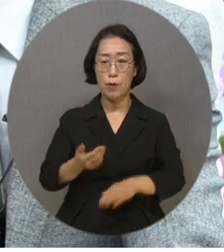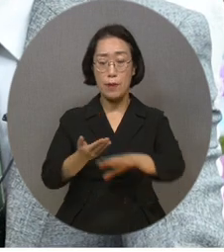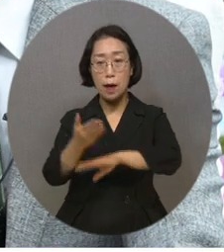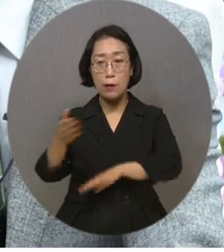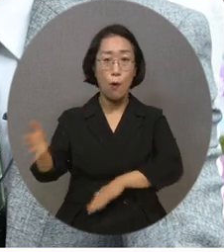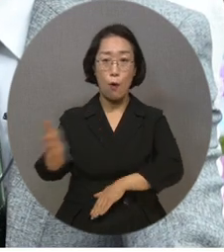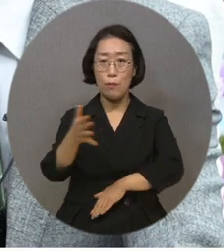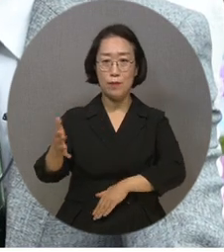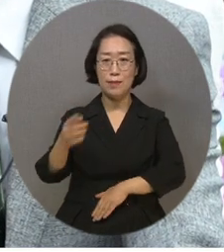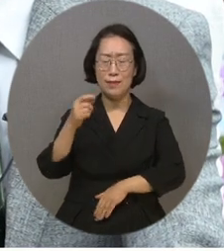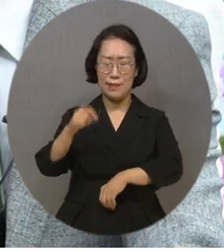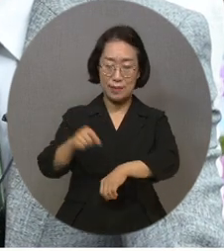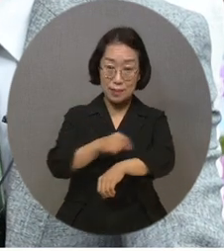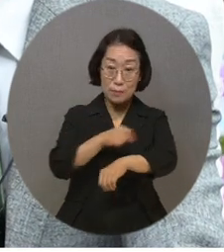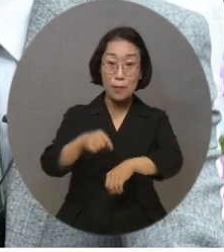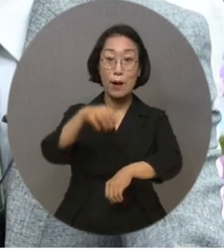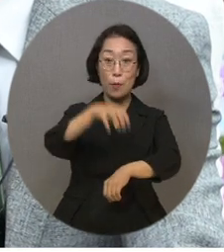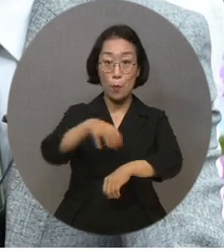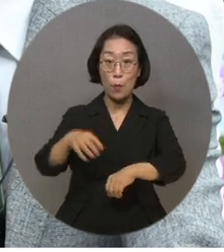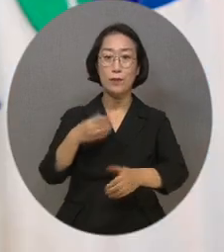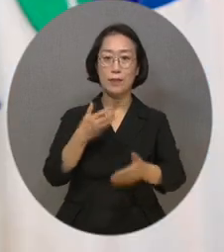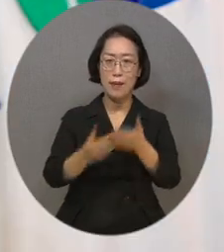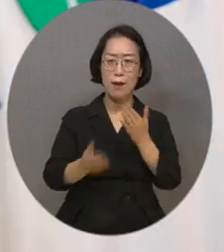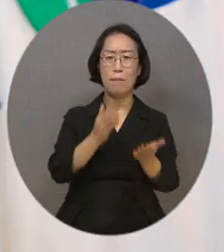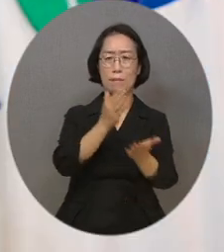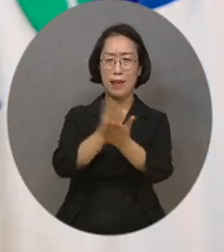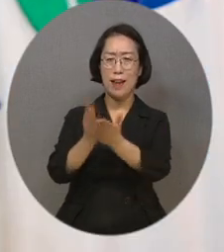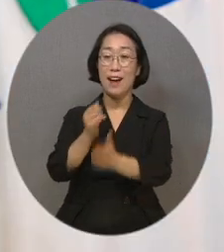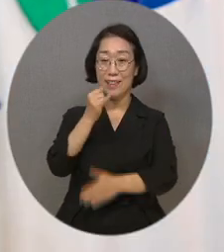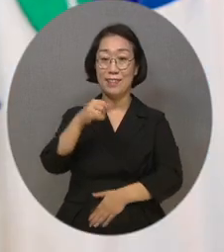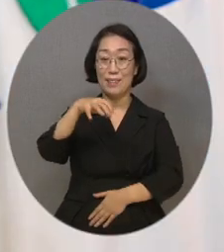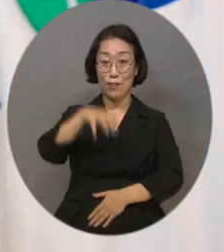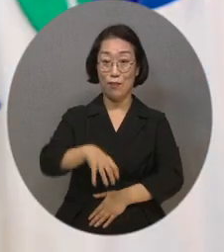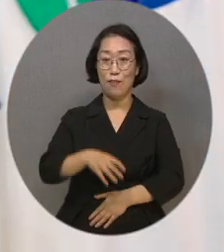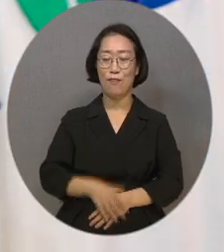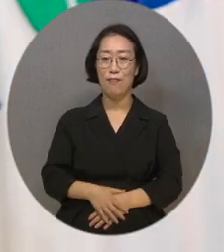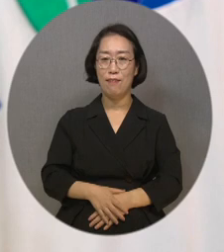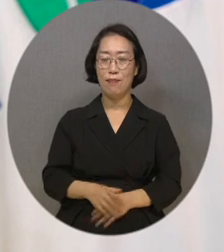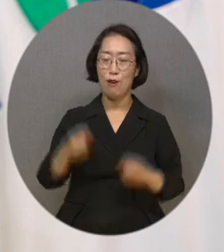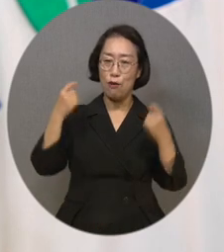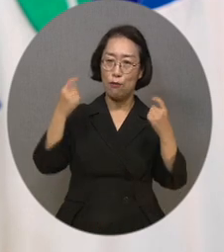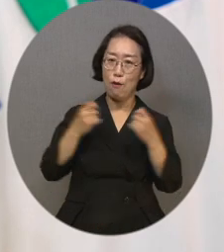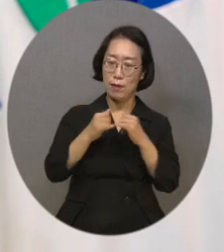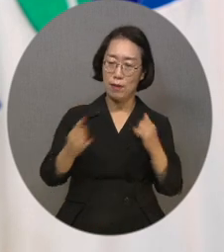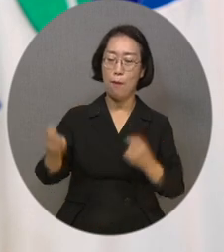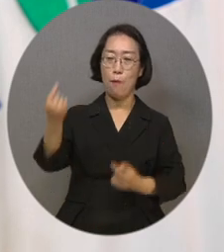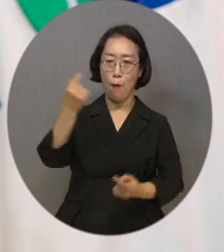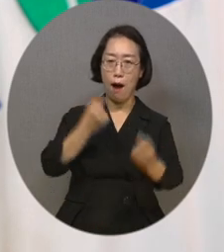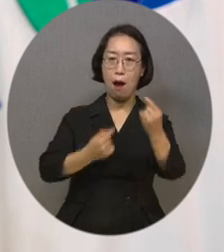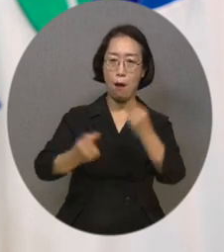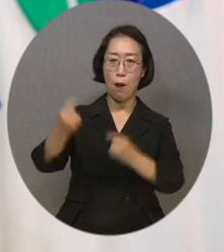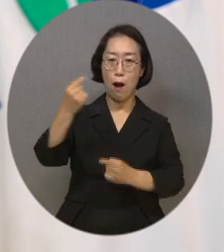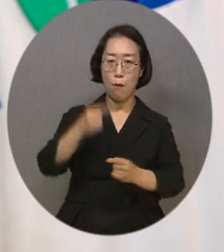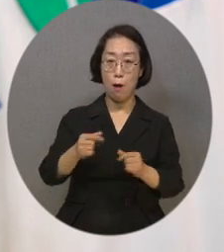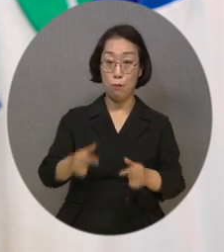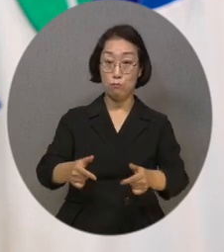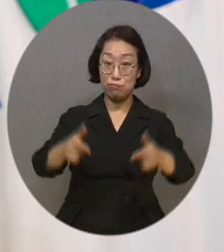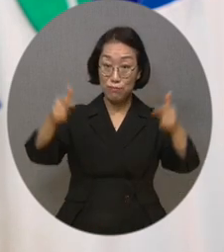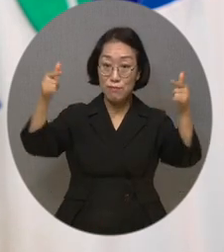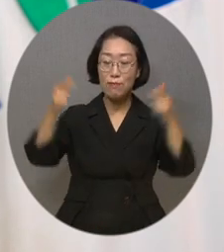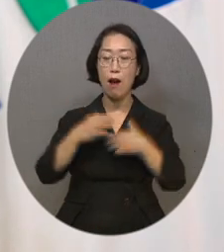많은 체험거리가 있습니다. 그래서 좀 더 이제 관광객들이 편히 올 수 있도록 저희가